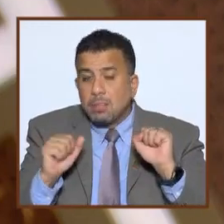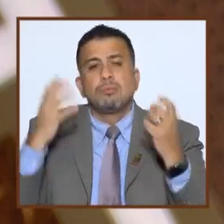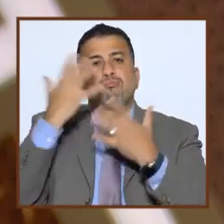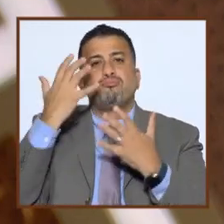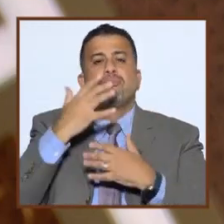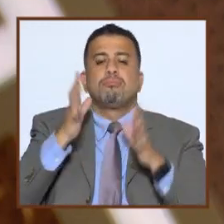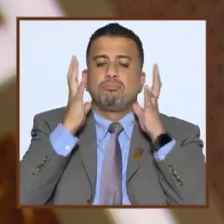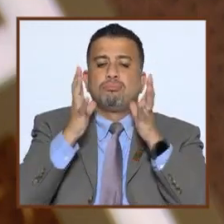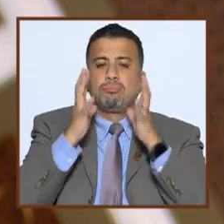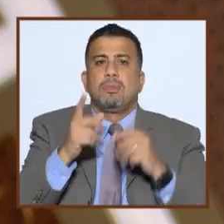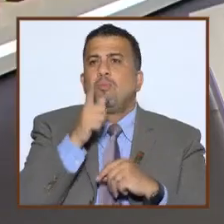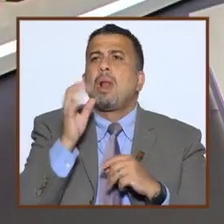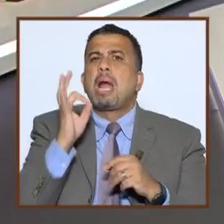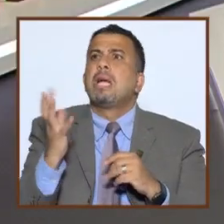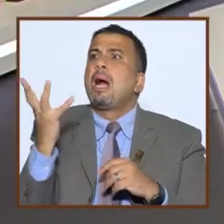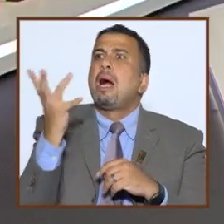تركتيها